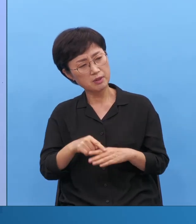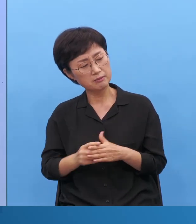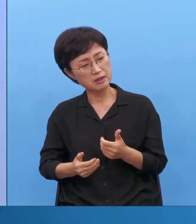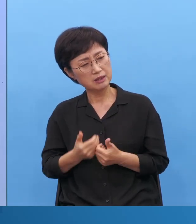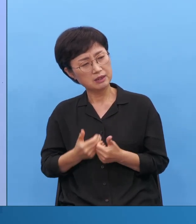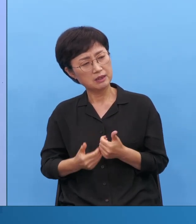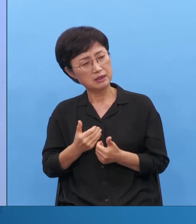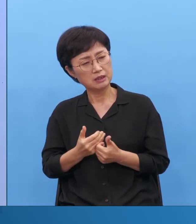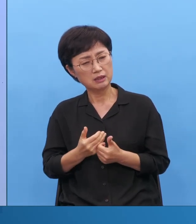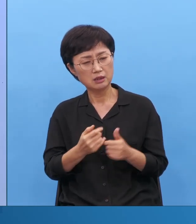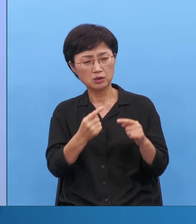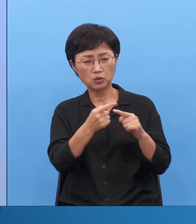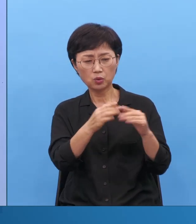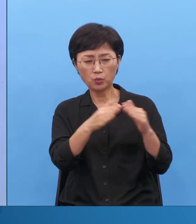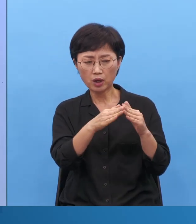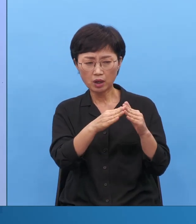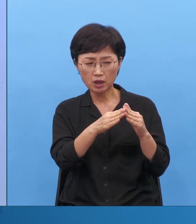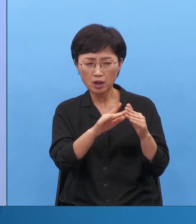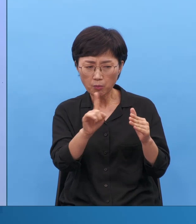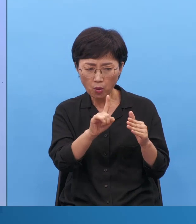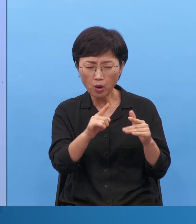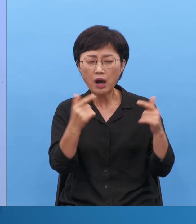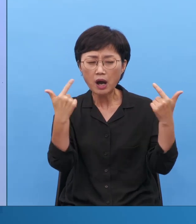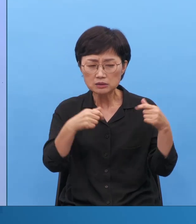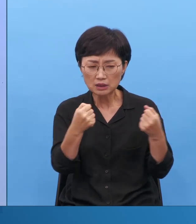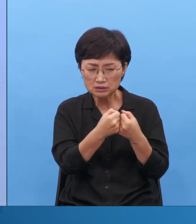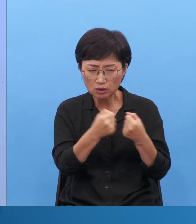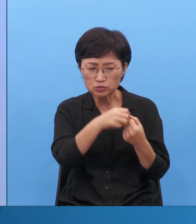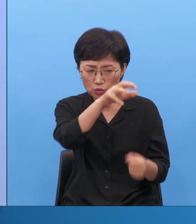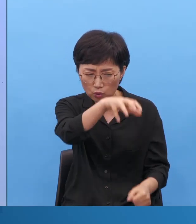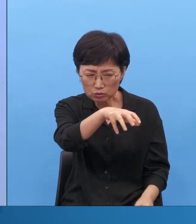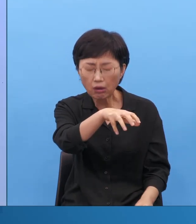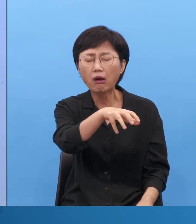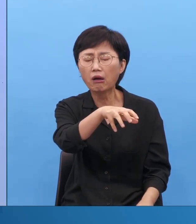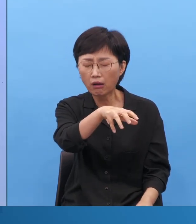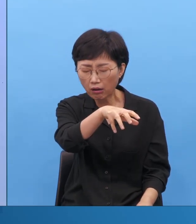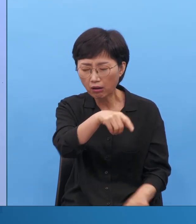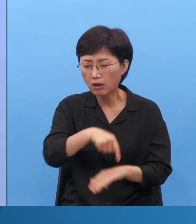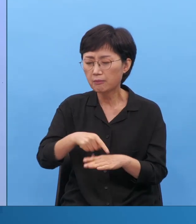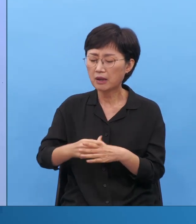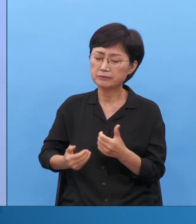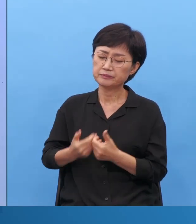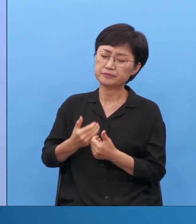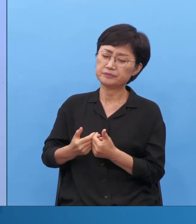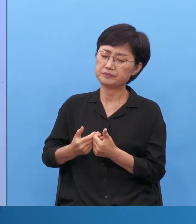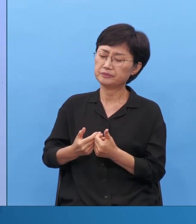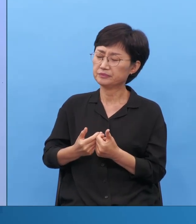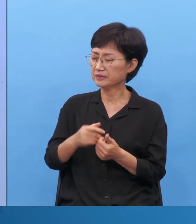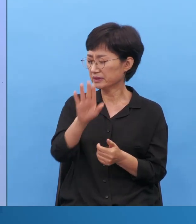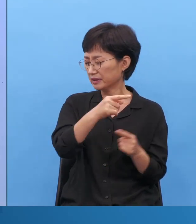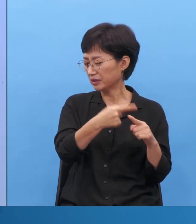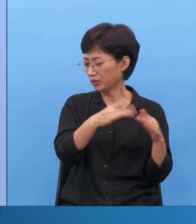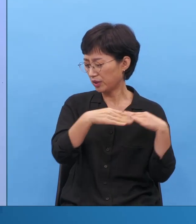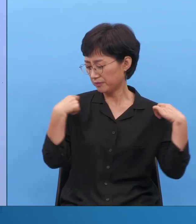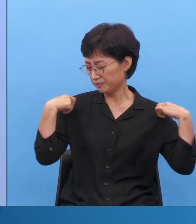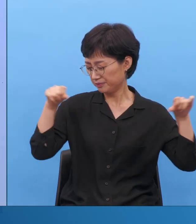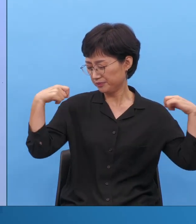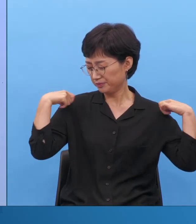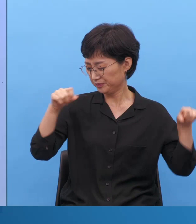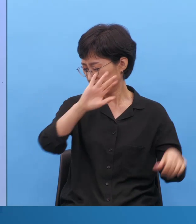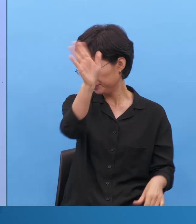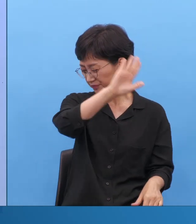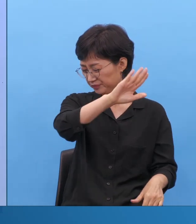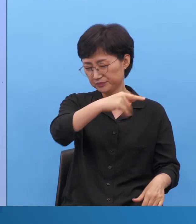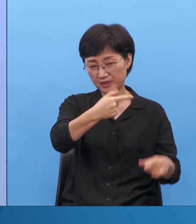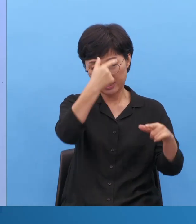그러고 있으니까. Why? Because the church was always like this. 이래가지고 제가요 교회를 그만두고 돌아다니면서 엄청 손해를 봤어요.